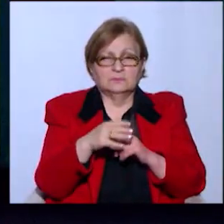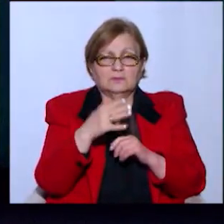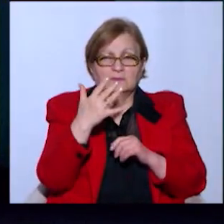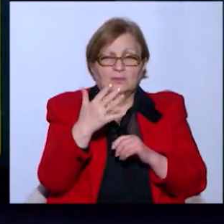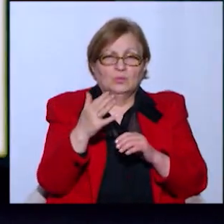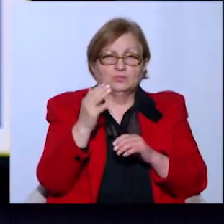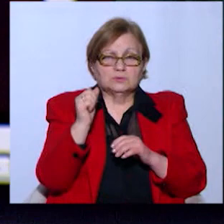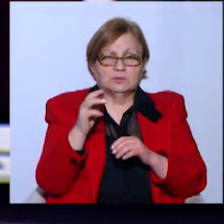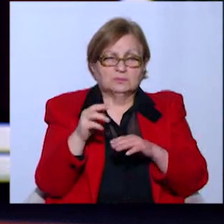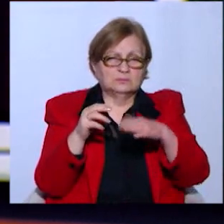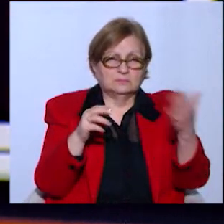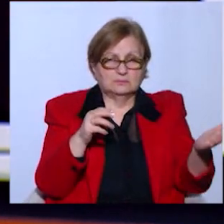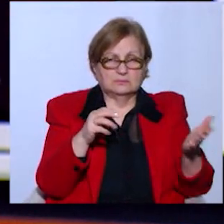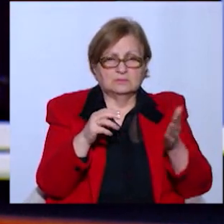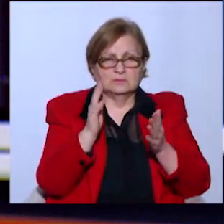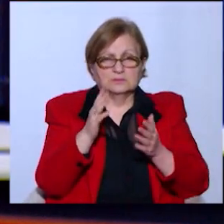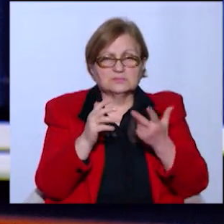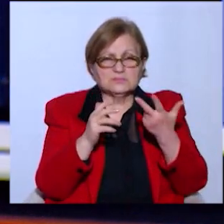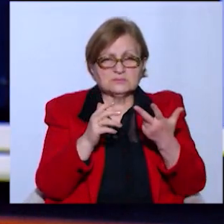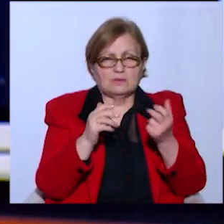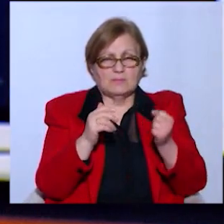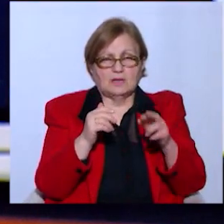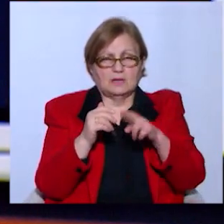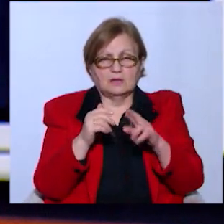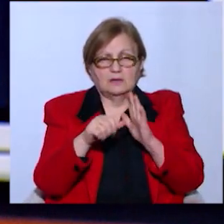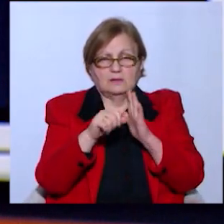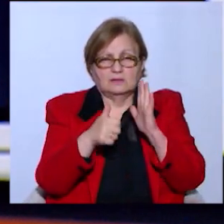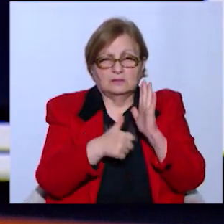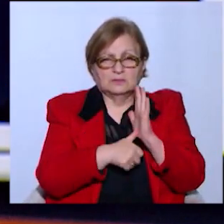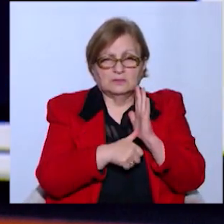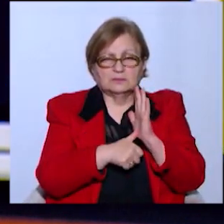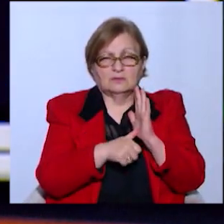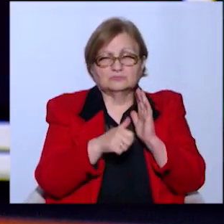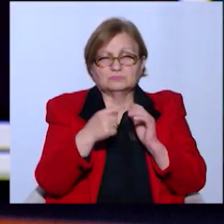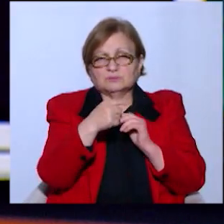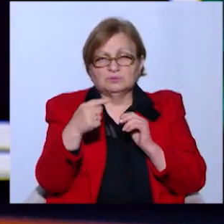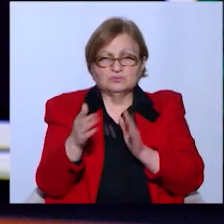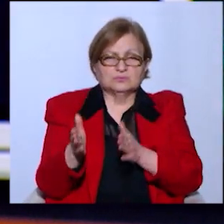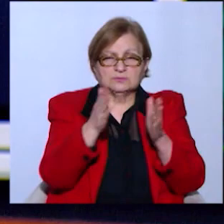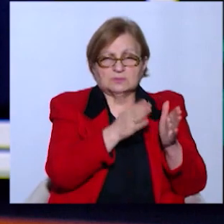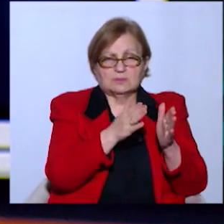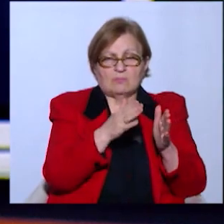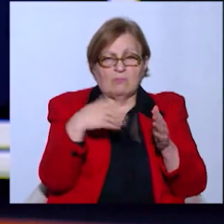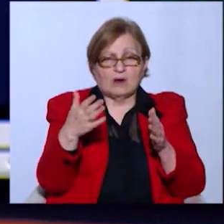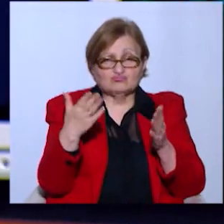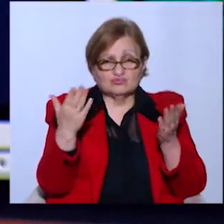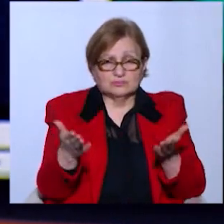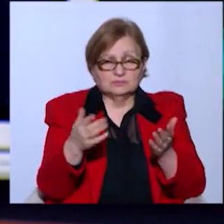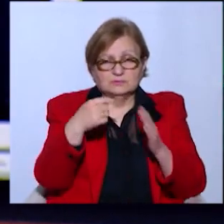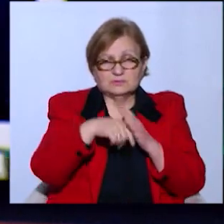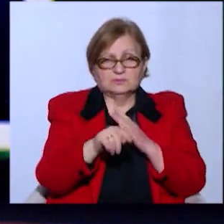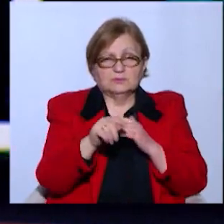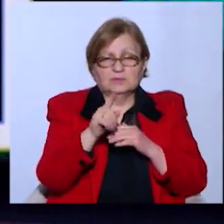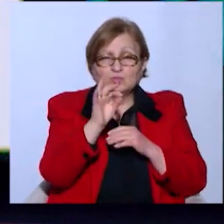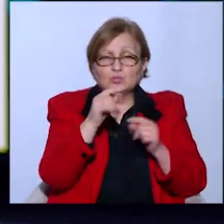გადავიტანოთ დარჩება 3ad და 16d კვადრატი მინუსით გადავიტანოთ მარჯვნივ. აქ როგორც გითხეს